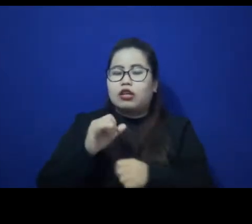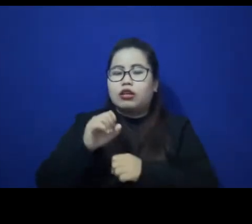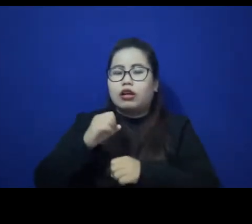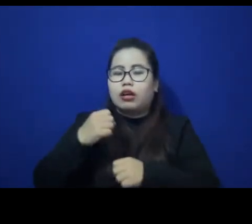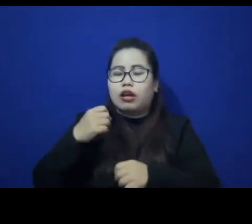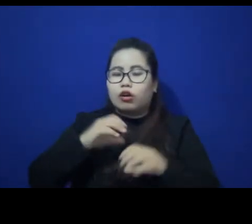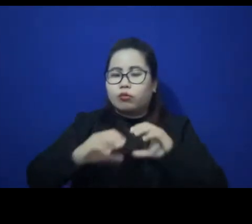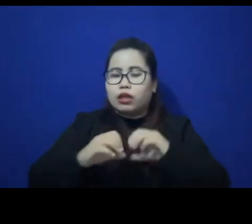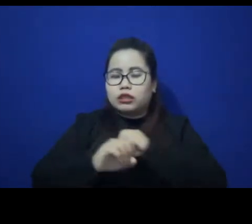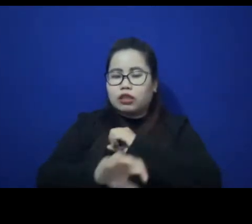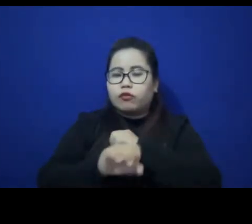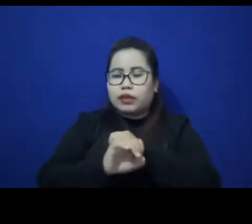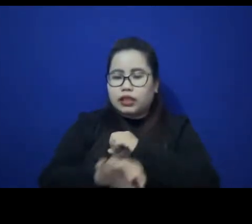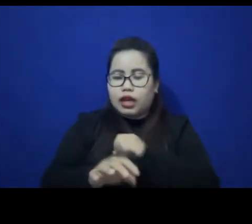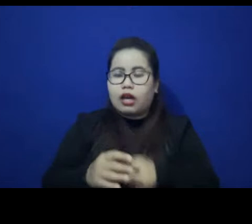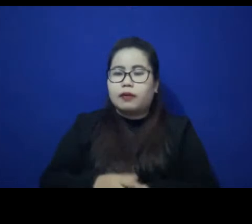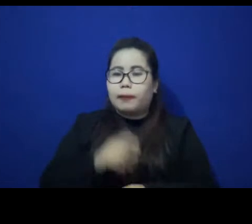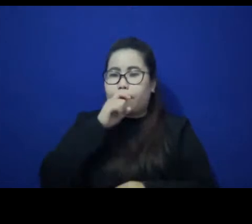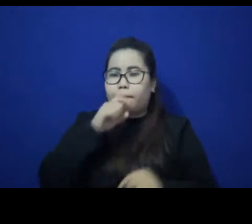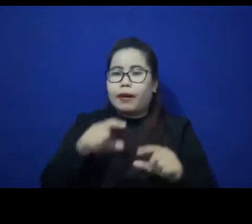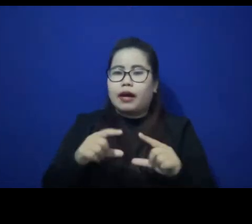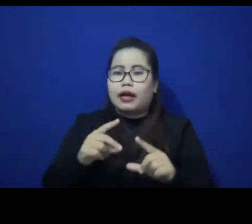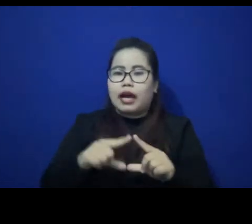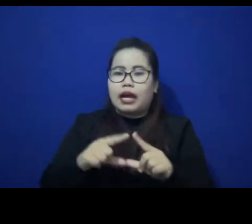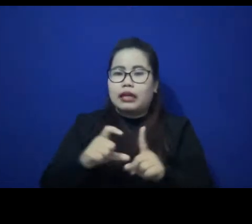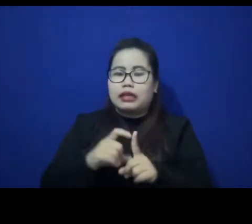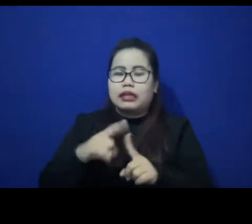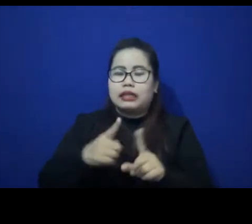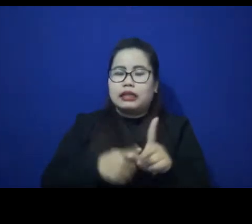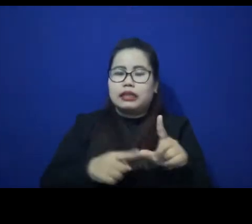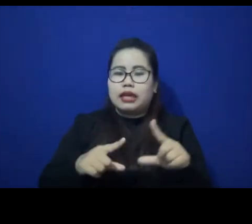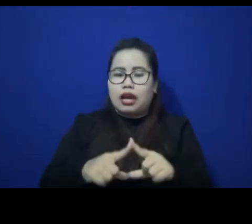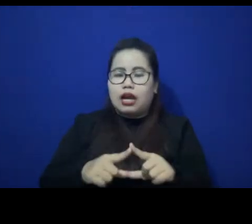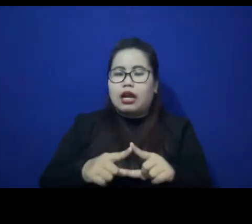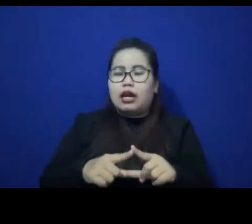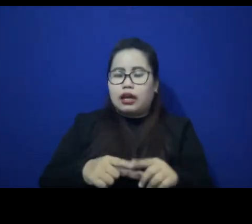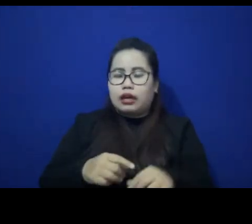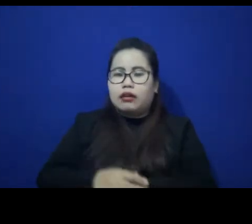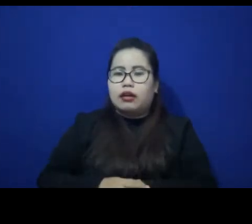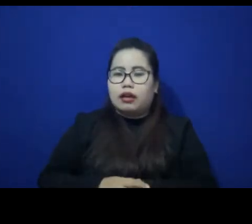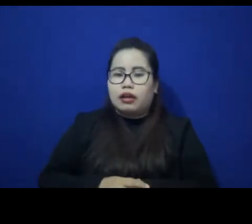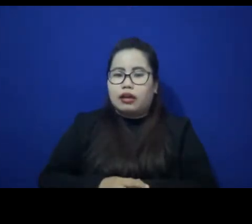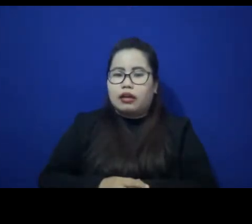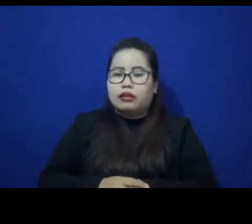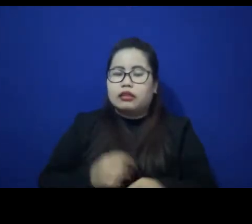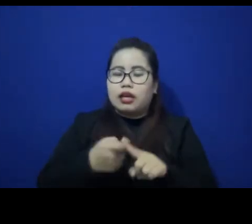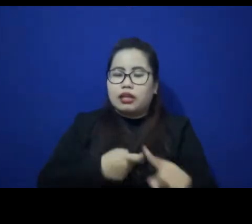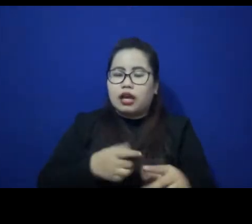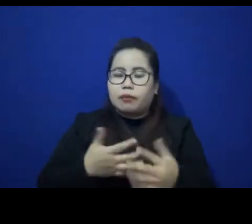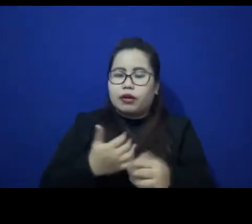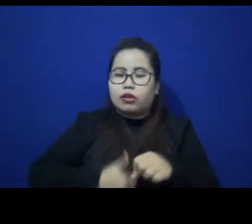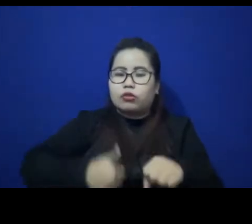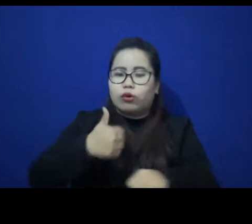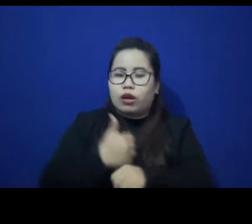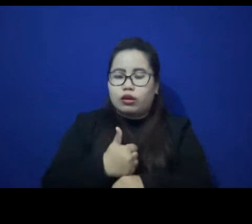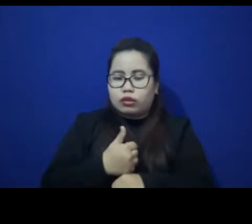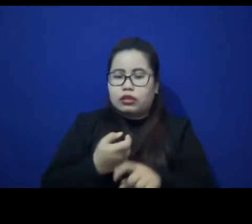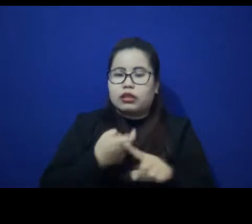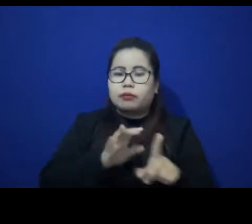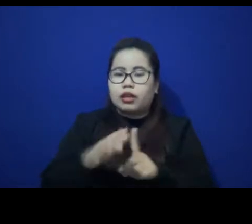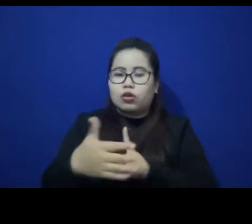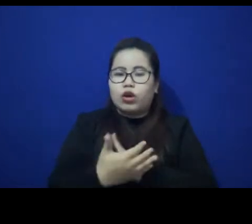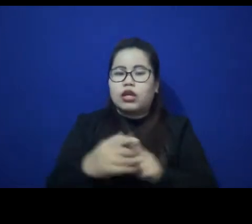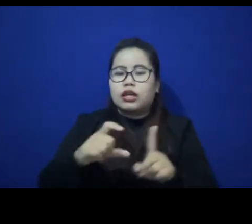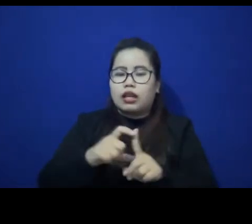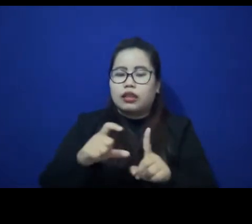ke kemudian Pak Raditya Kosasih SH LLM selaku ketua Asosiasi praktisi perlindungan data Indonesia